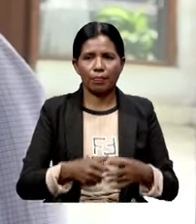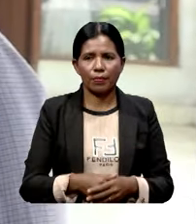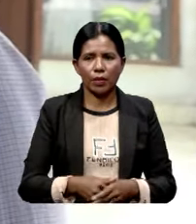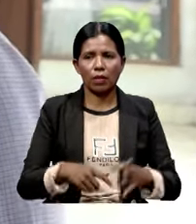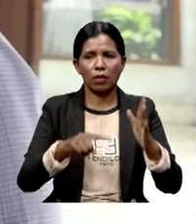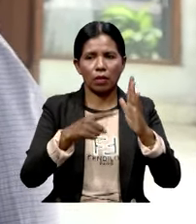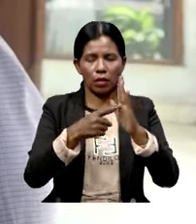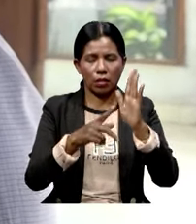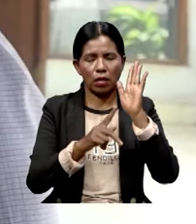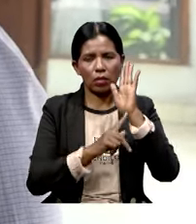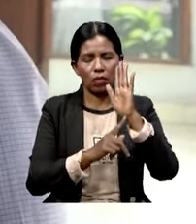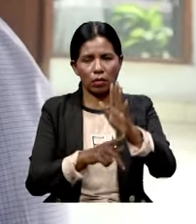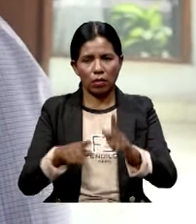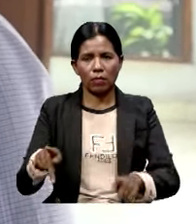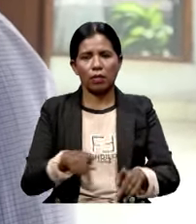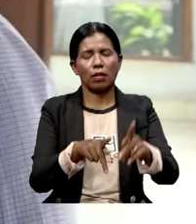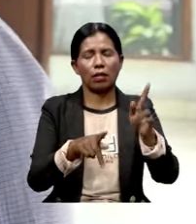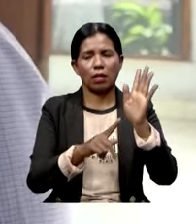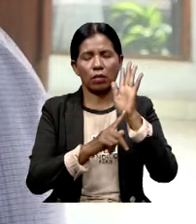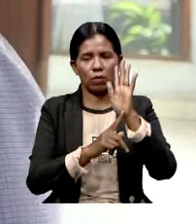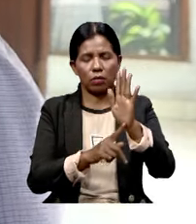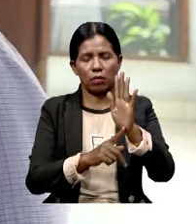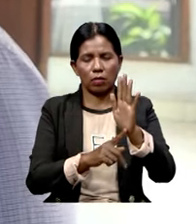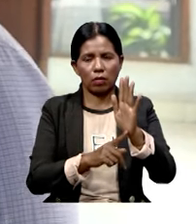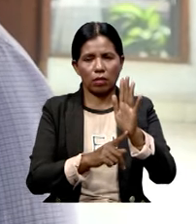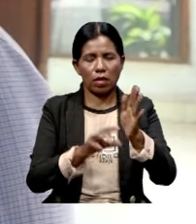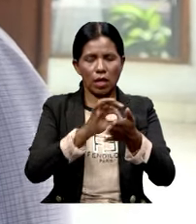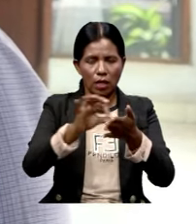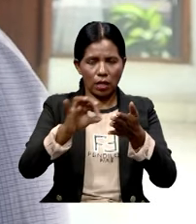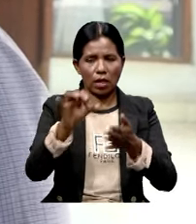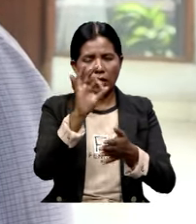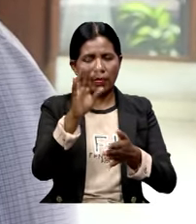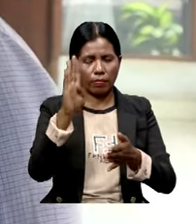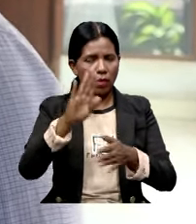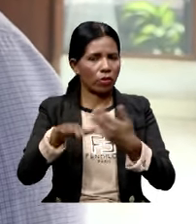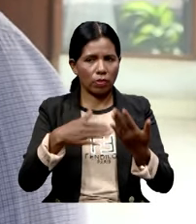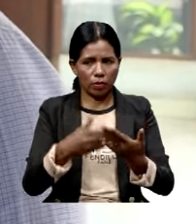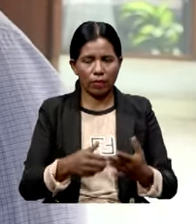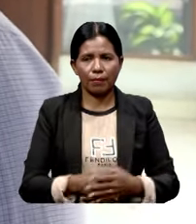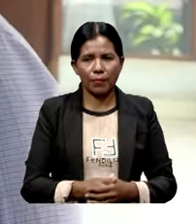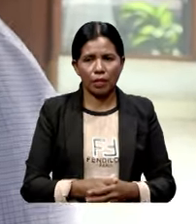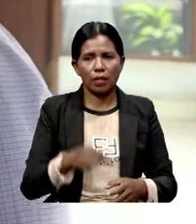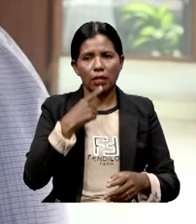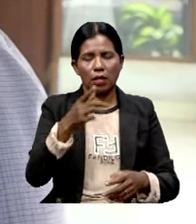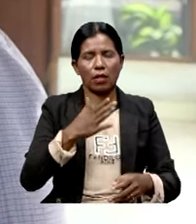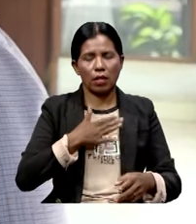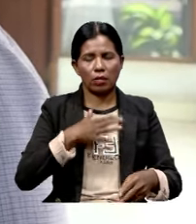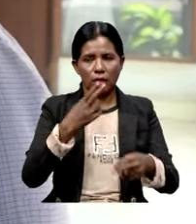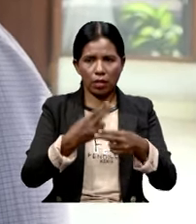komesa publika sai aktu sira ne bema ka ia facebook o tutu ne gala te mi haunia